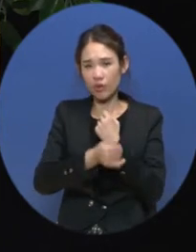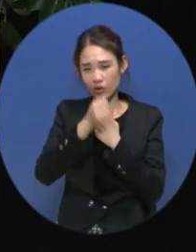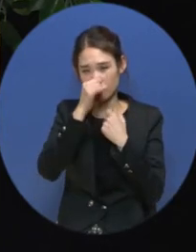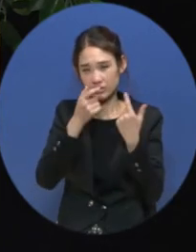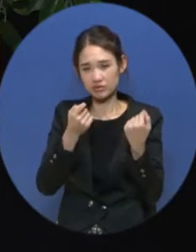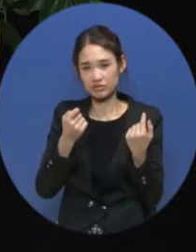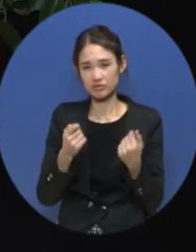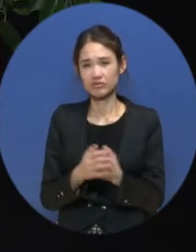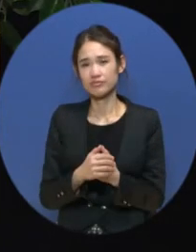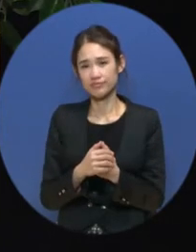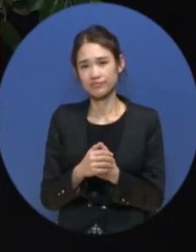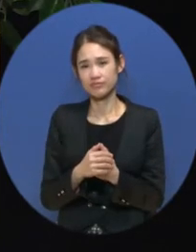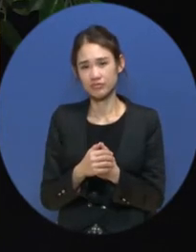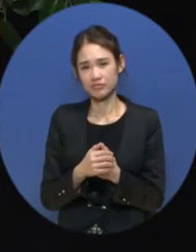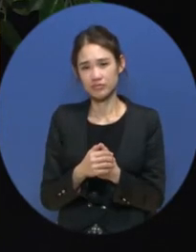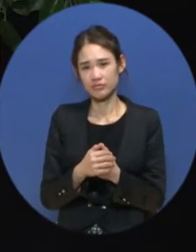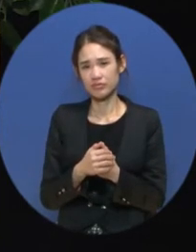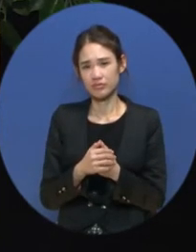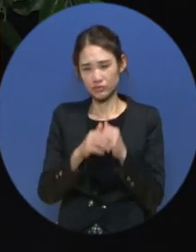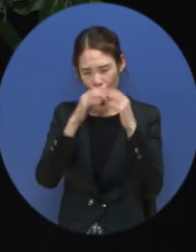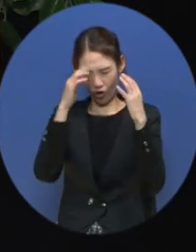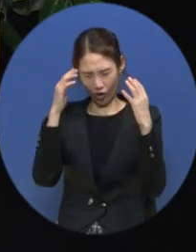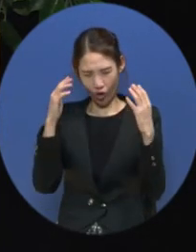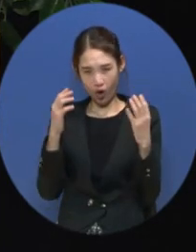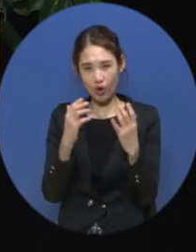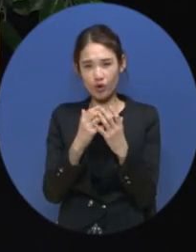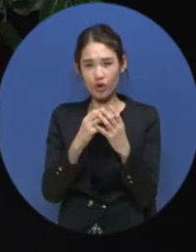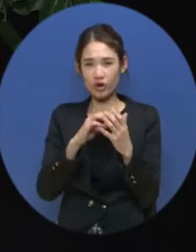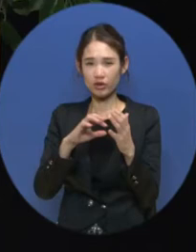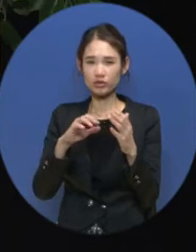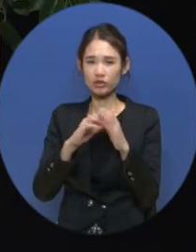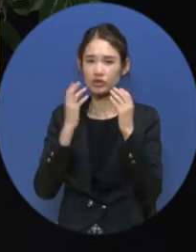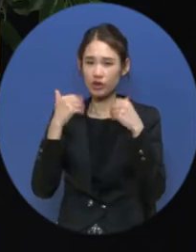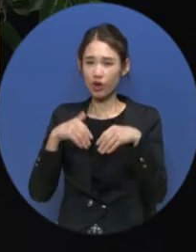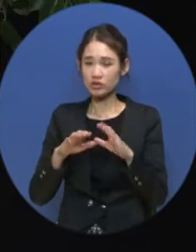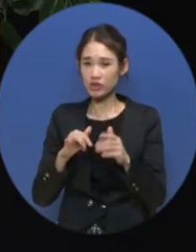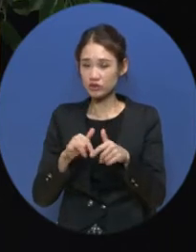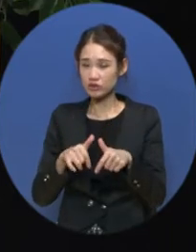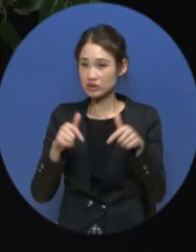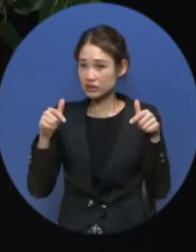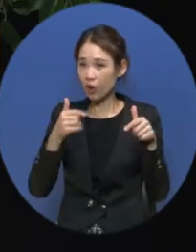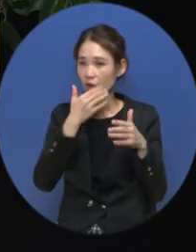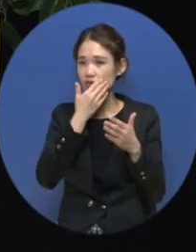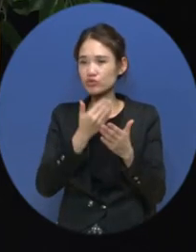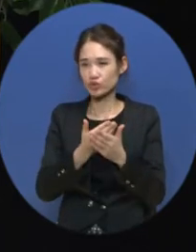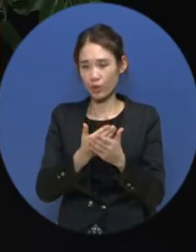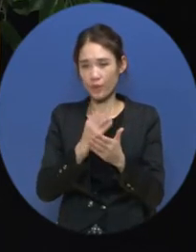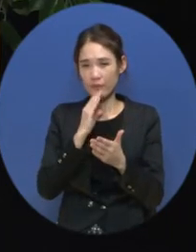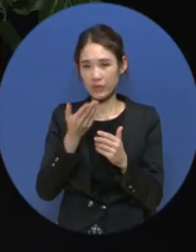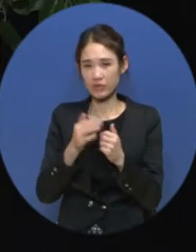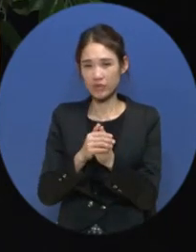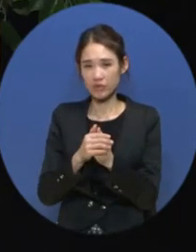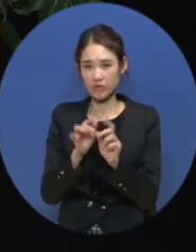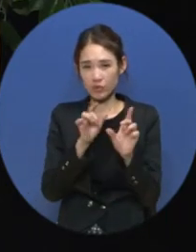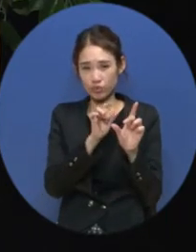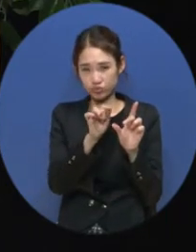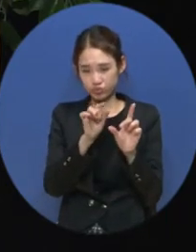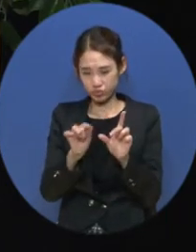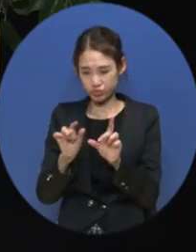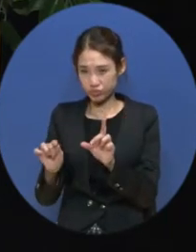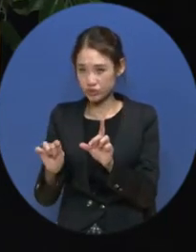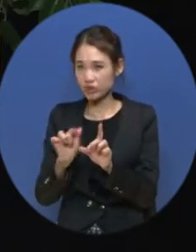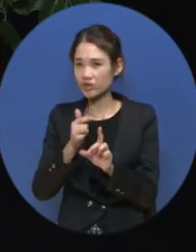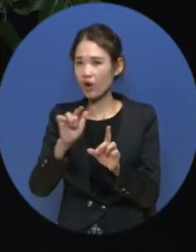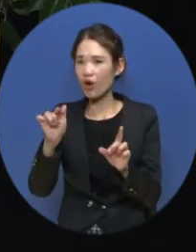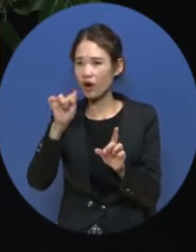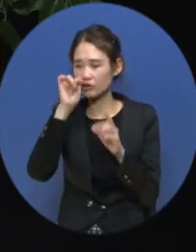않을까. 전체적인 국가적인 면에서 출산율을 높이는 것도 중요하지만 네. 어느 부분 부분에 뭐 여러 가지